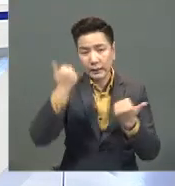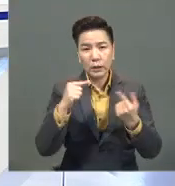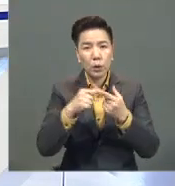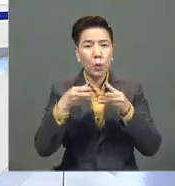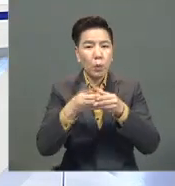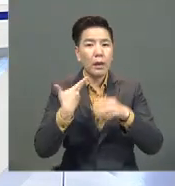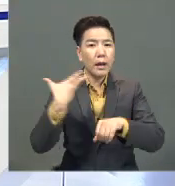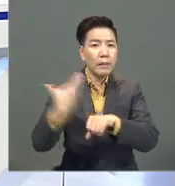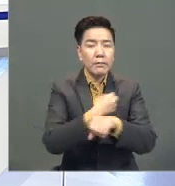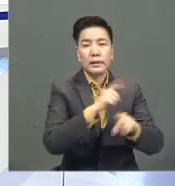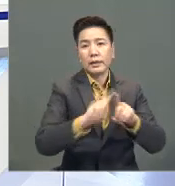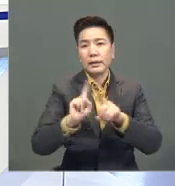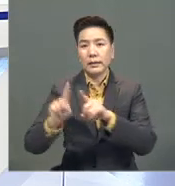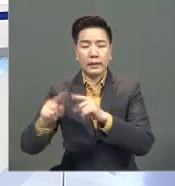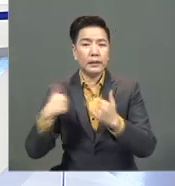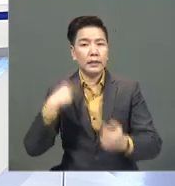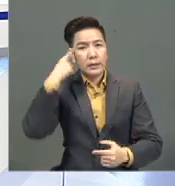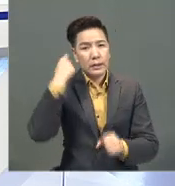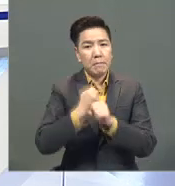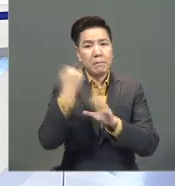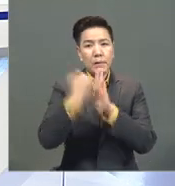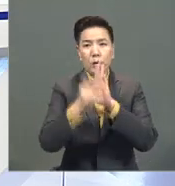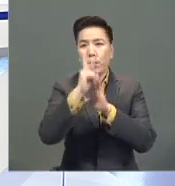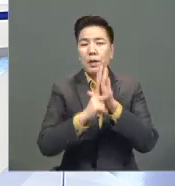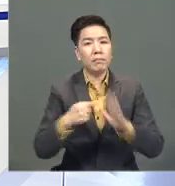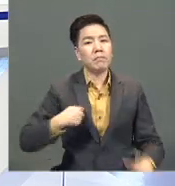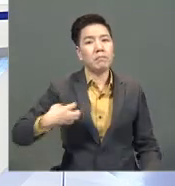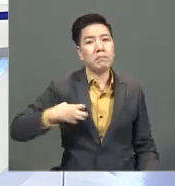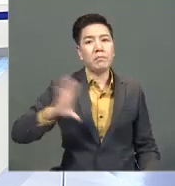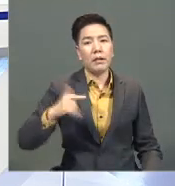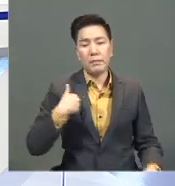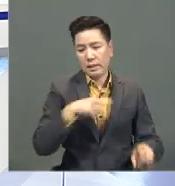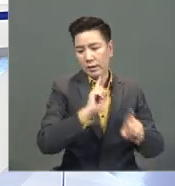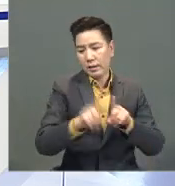ลุ่มการชุมนุมทางการเมืองต่างๆนะคะว่าไม่อยากให้ทำผิดกฎหมายนะวันนี้เนี่ยมีห